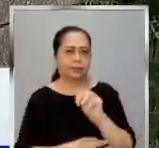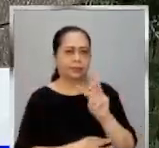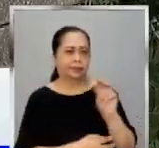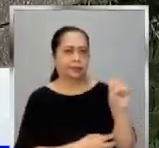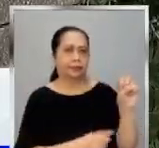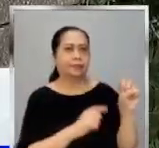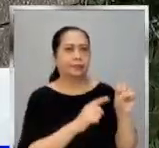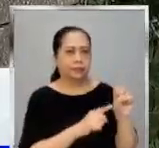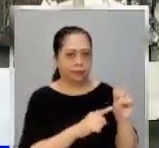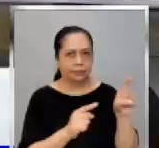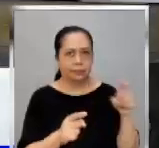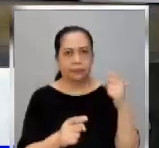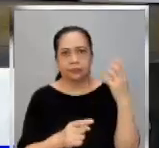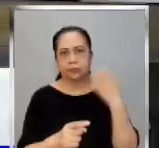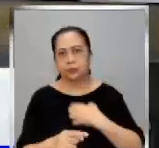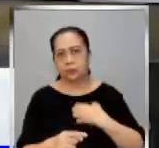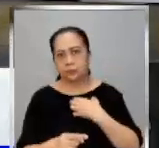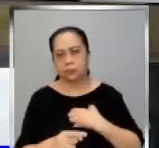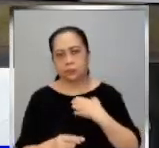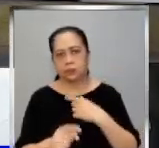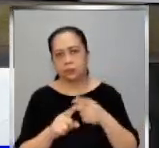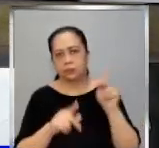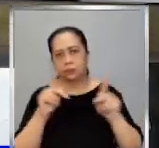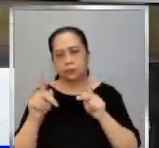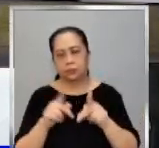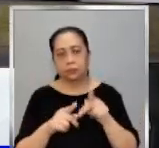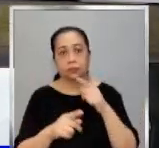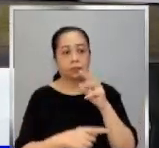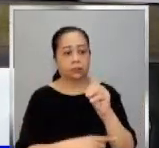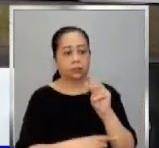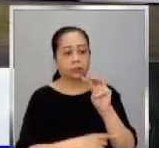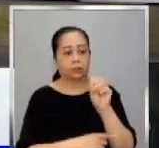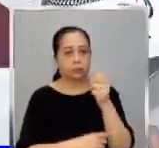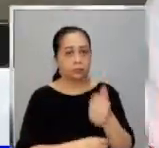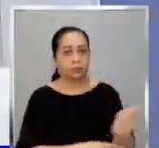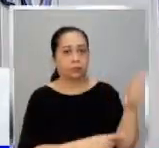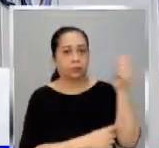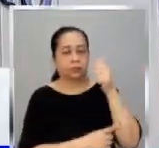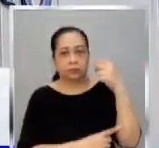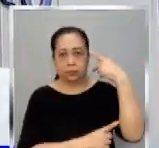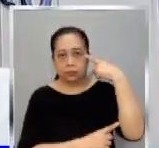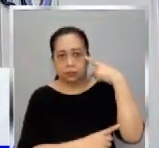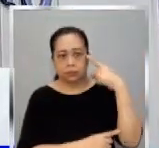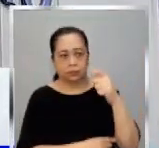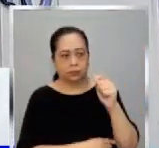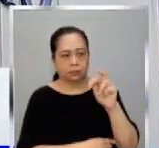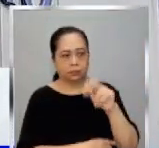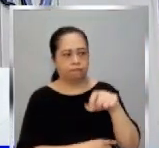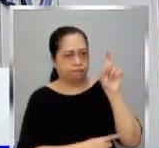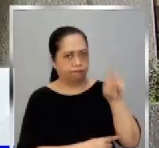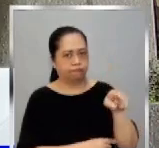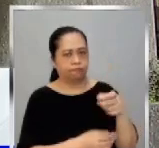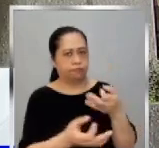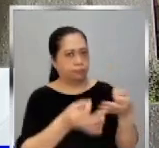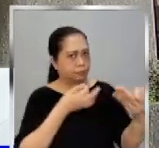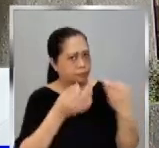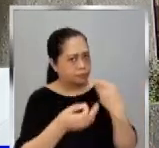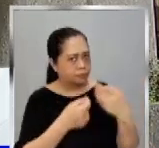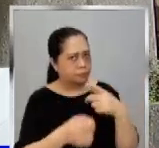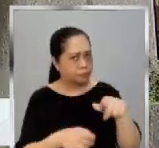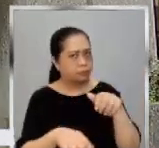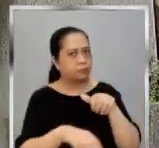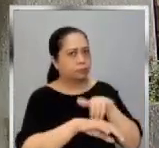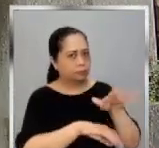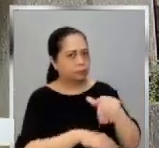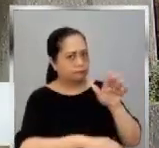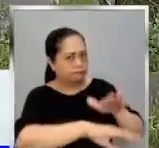o MWSS. Sabi ni MWSS Chief Regulator Patrick T, pinagpapaliwanag nila ang Maynilad at nagpadala na sila ng